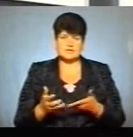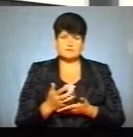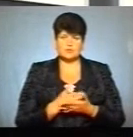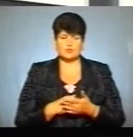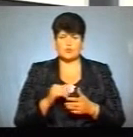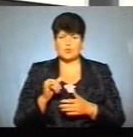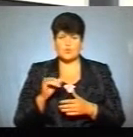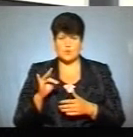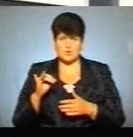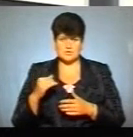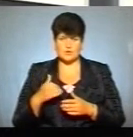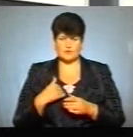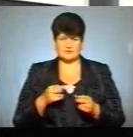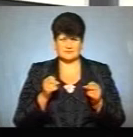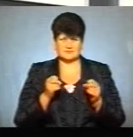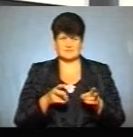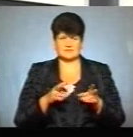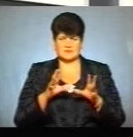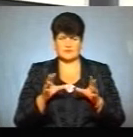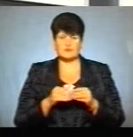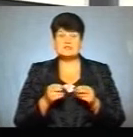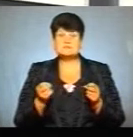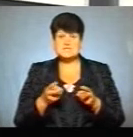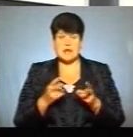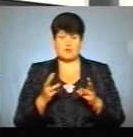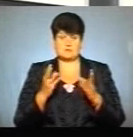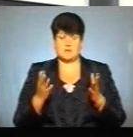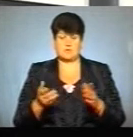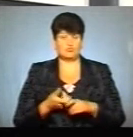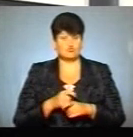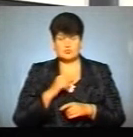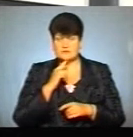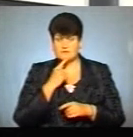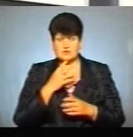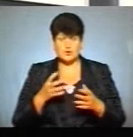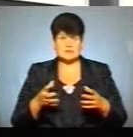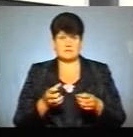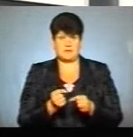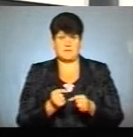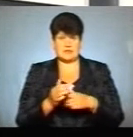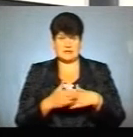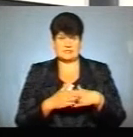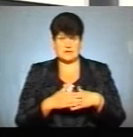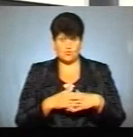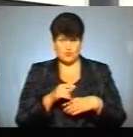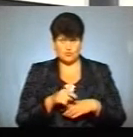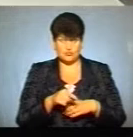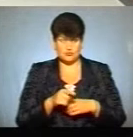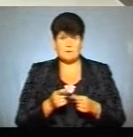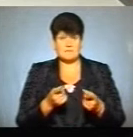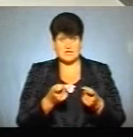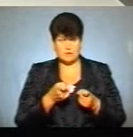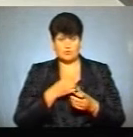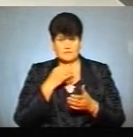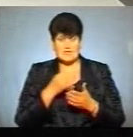і хочуть позбутися оцих залишків, вони спеціально їх спалюють. Дуже важко, звичайно, зловити за руку такого палія. І притягнути до відповідальності. Так,